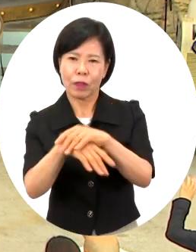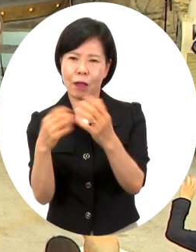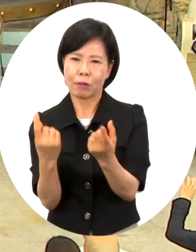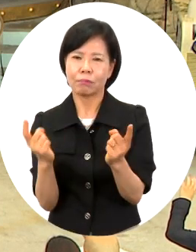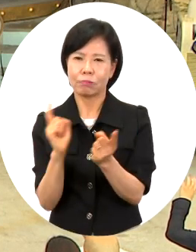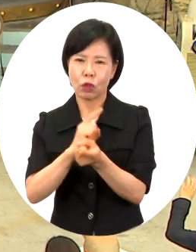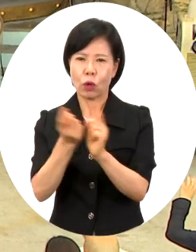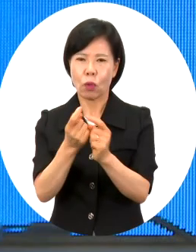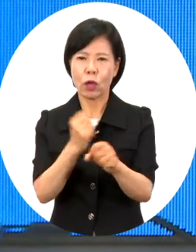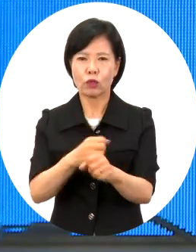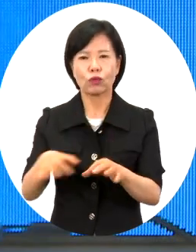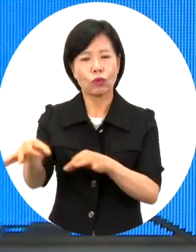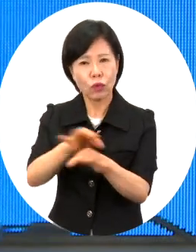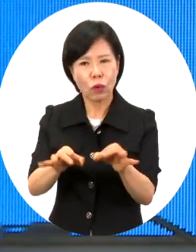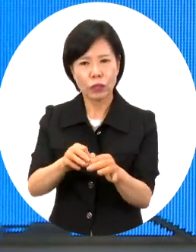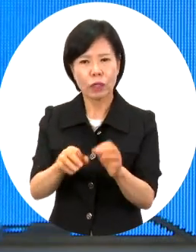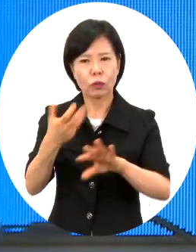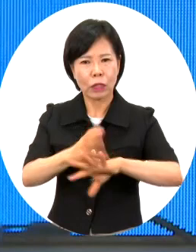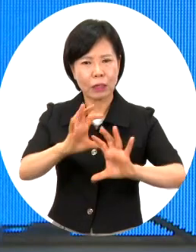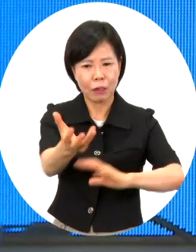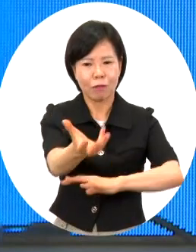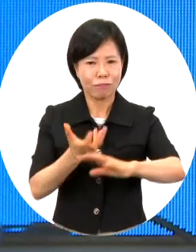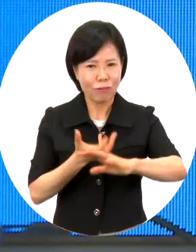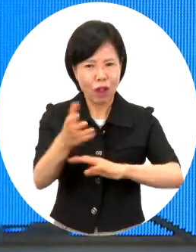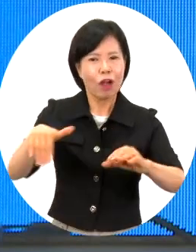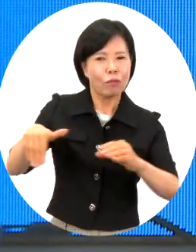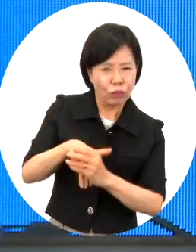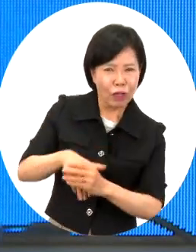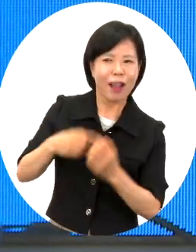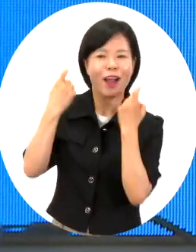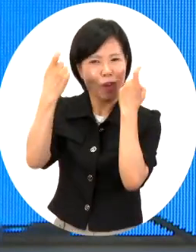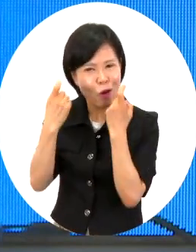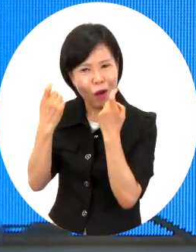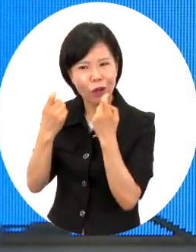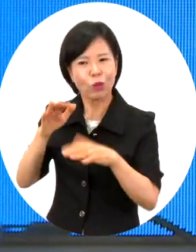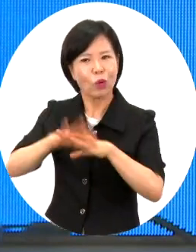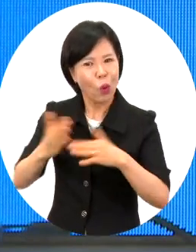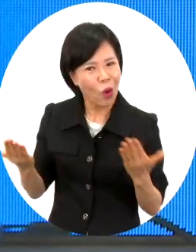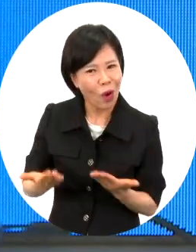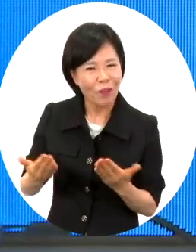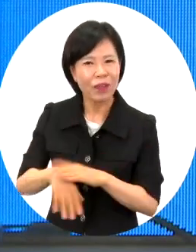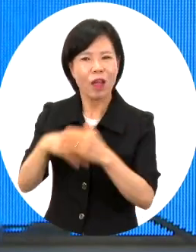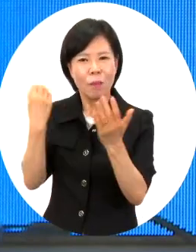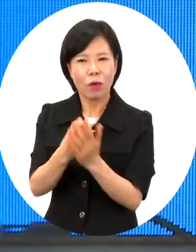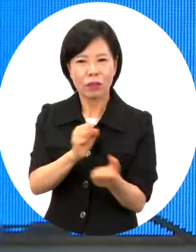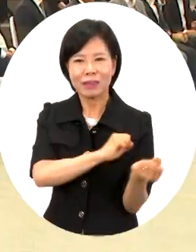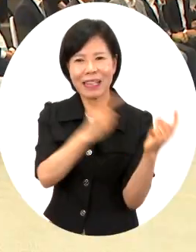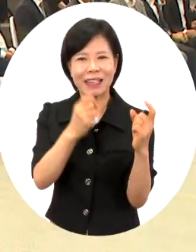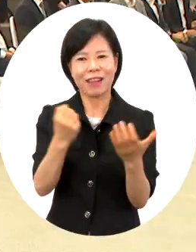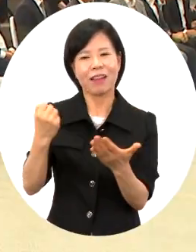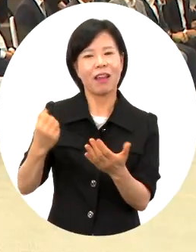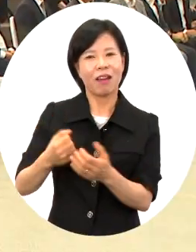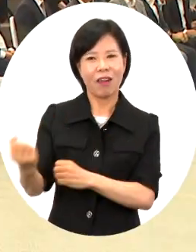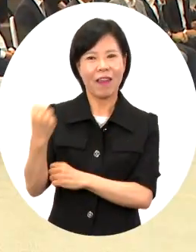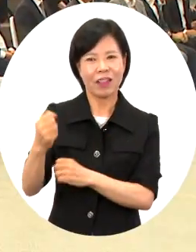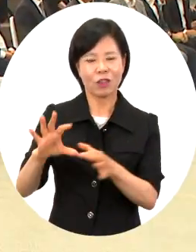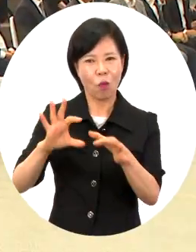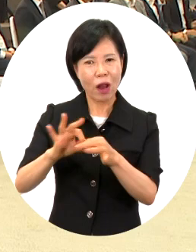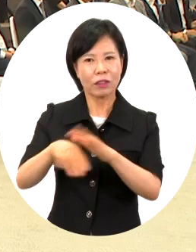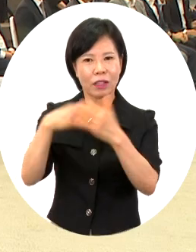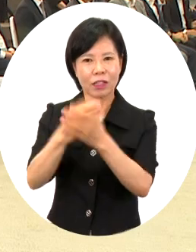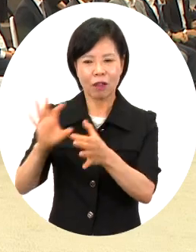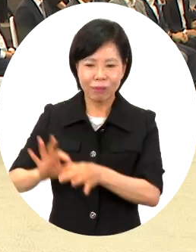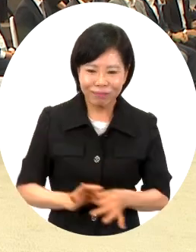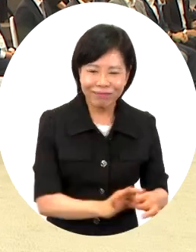교류를 추진하고 경제, 무역, 기후변화 대응, 문화, 관광, 농업, 재생에너지 등에서